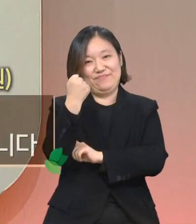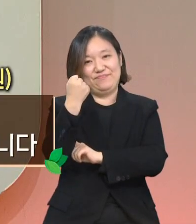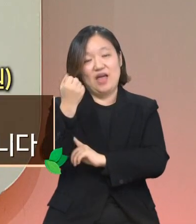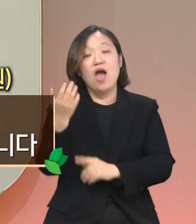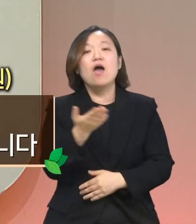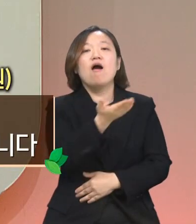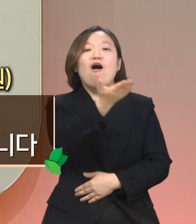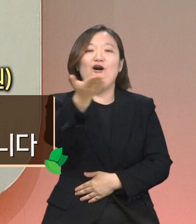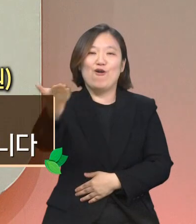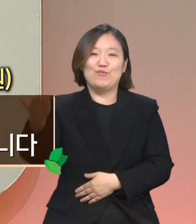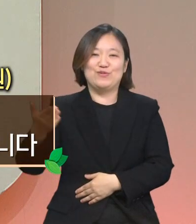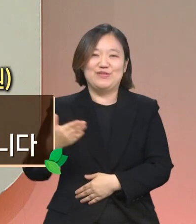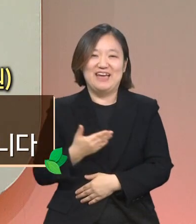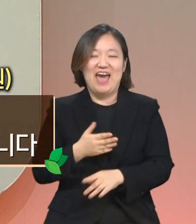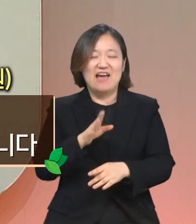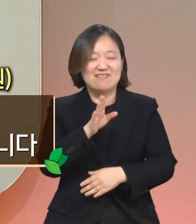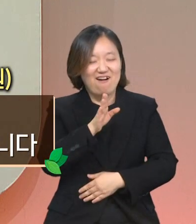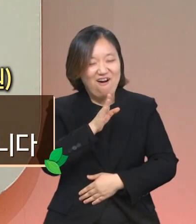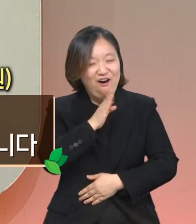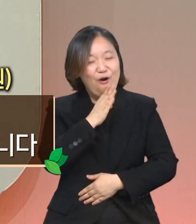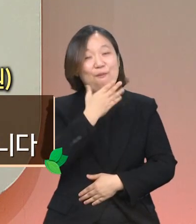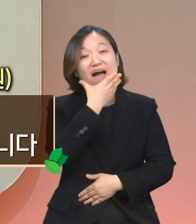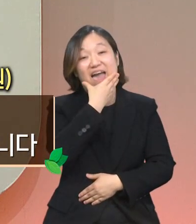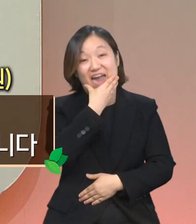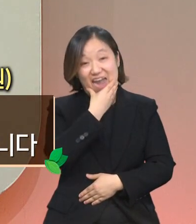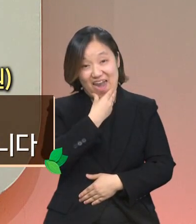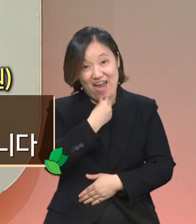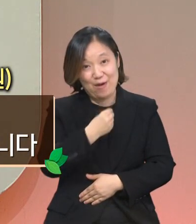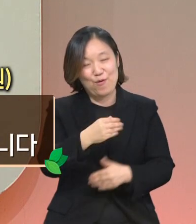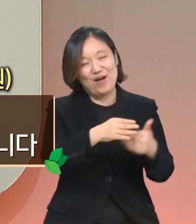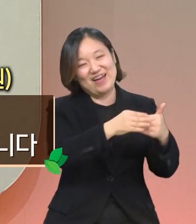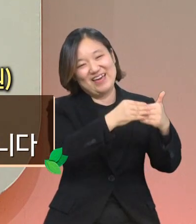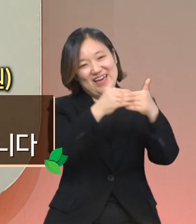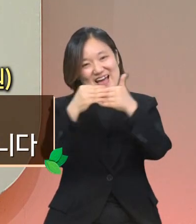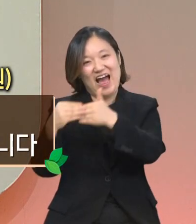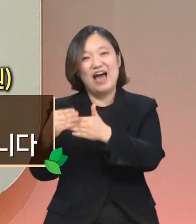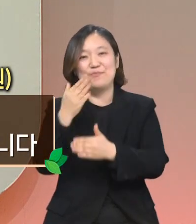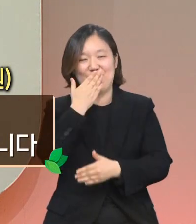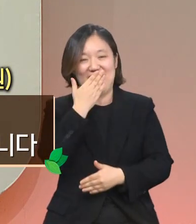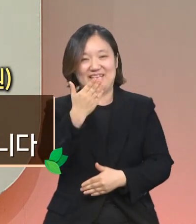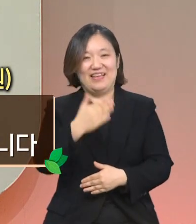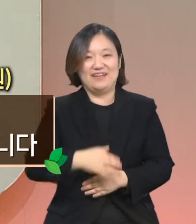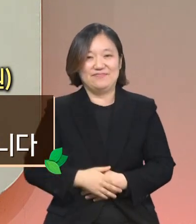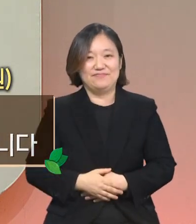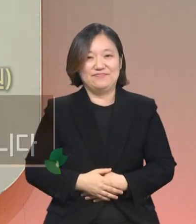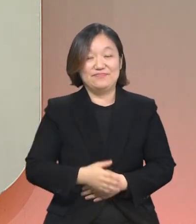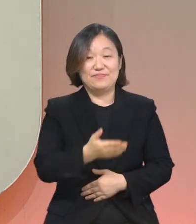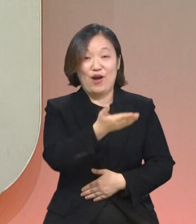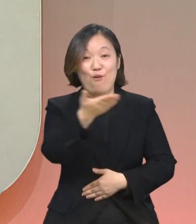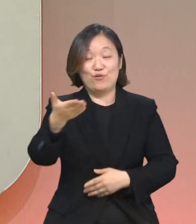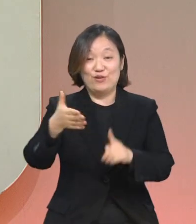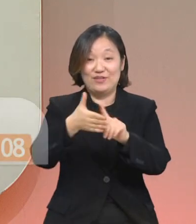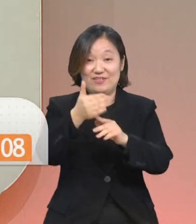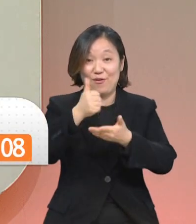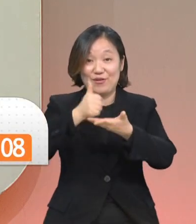여러분들을 진정한 행복의 길로 이끌어 줄 것입니다 여러분